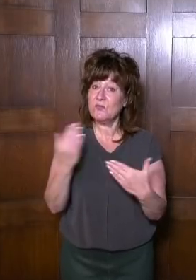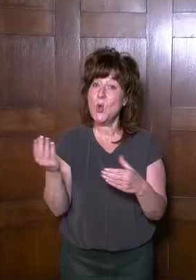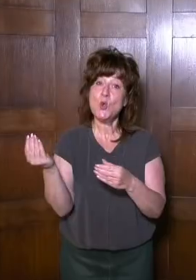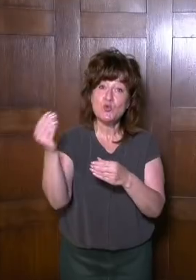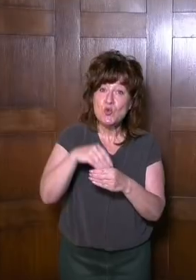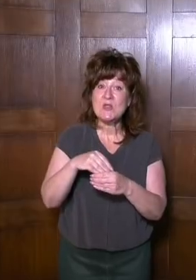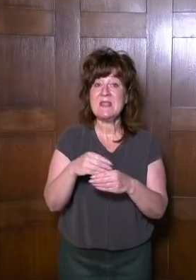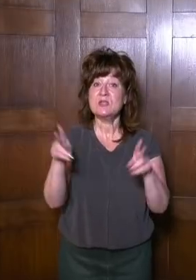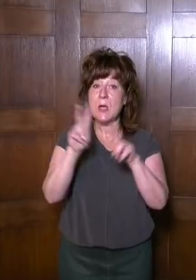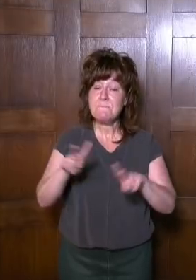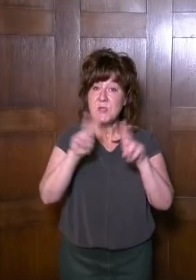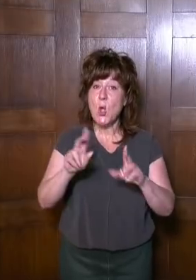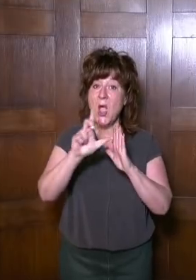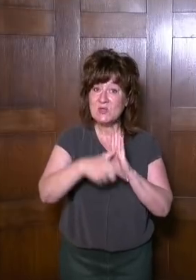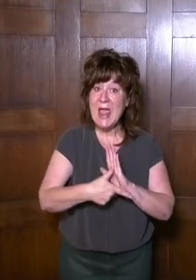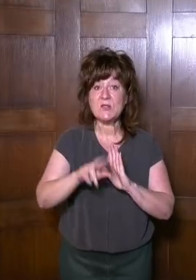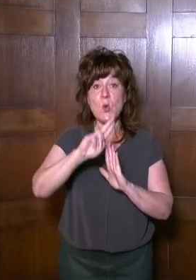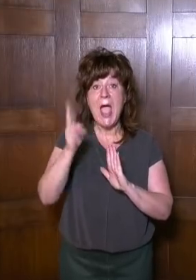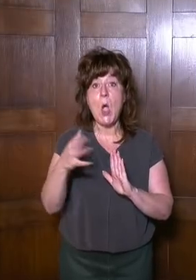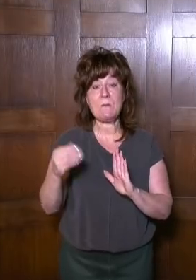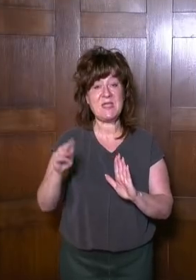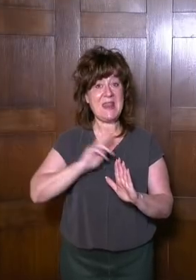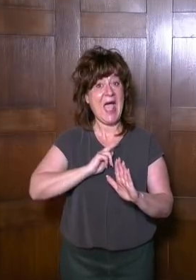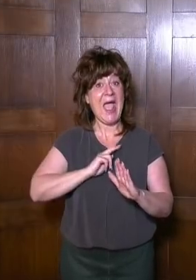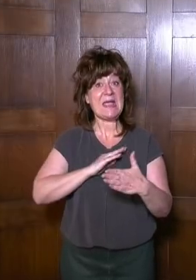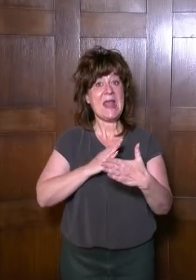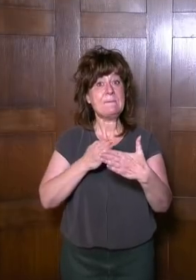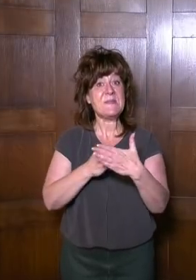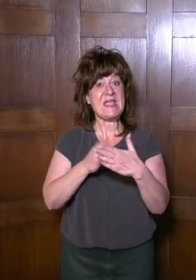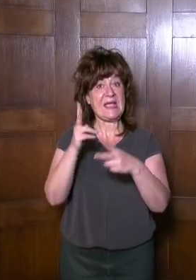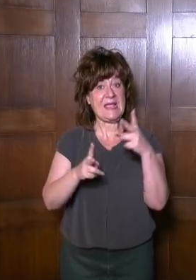zusätzliche Betreuungsleistungen, auch mit dem eigenen behindertengerechten Bus.